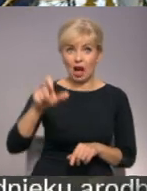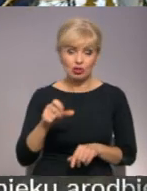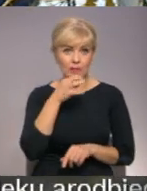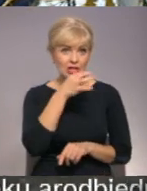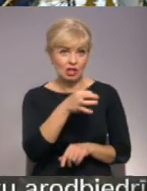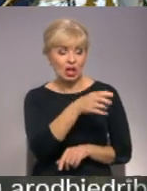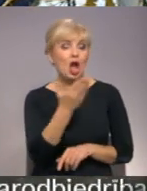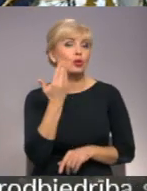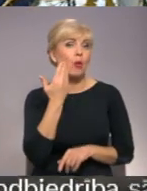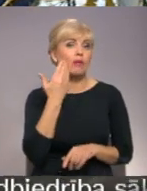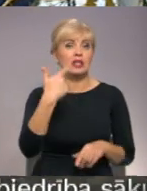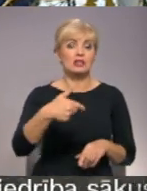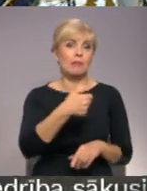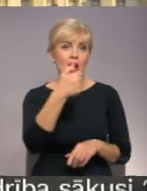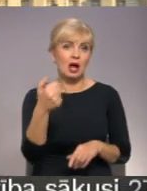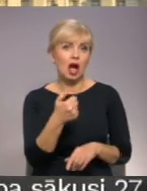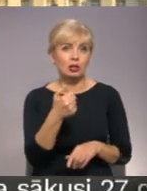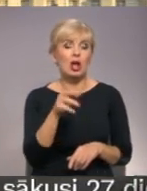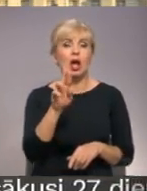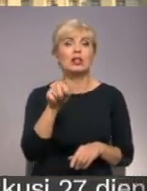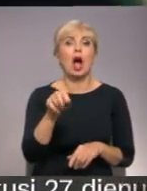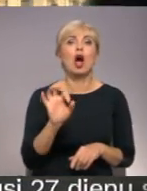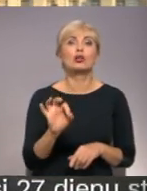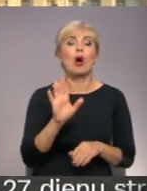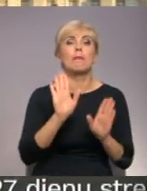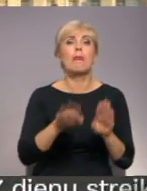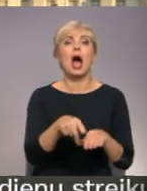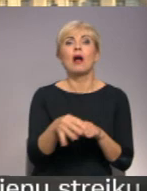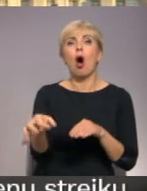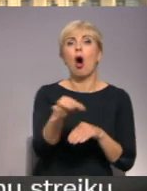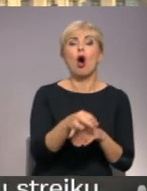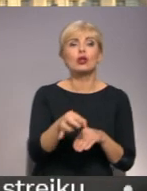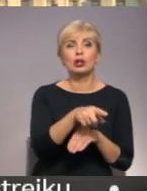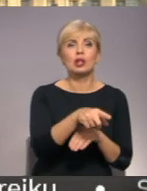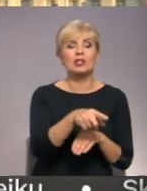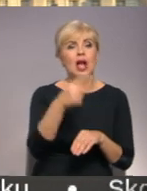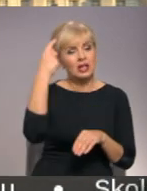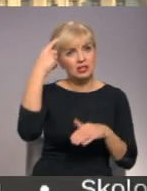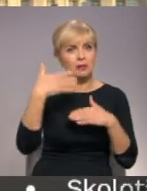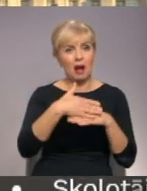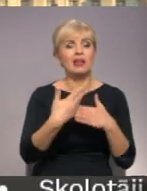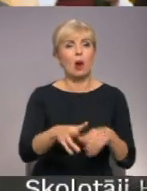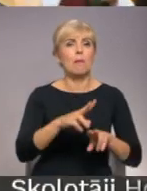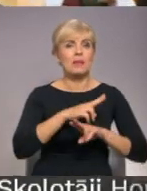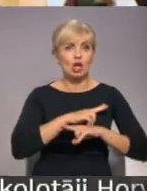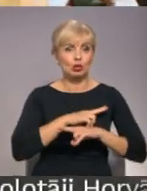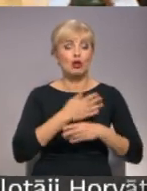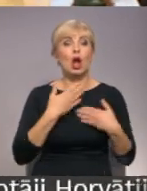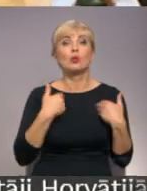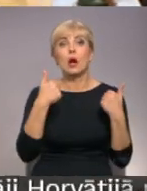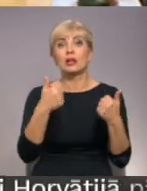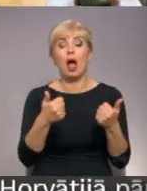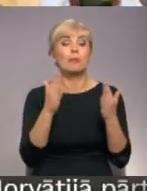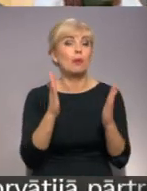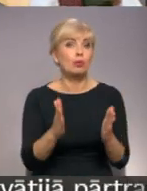kur viņš nodēvēja 70-gadīgo NATO. Par organizāciju, kuras smadzenes ir jau mirušas. Ļoti labi